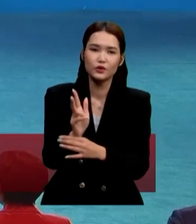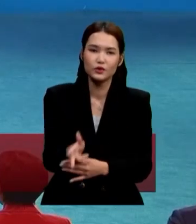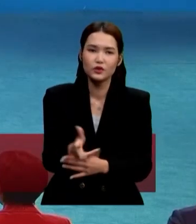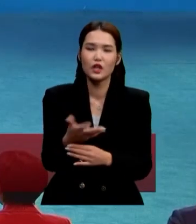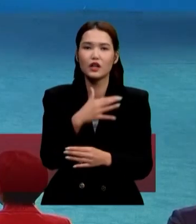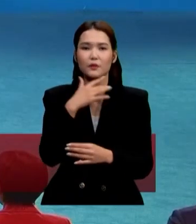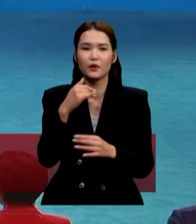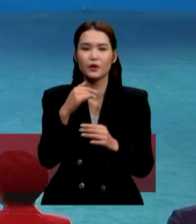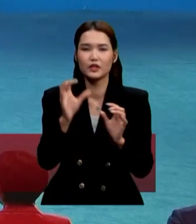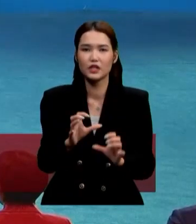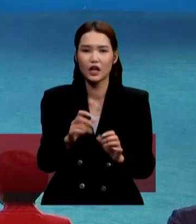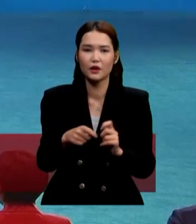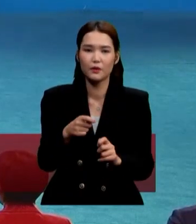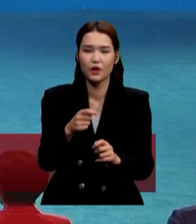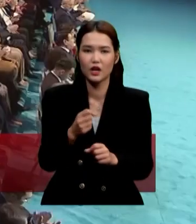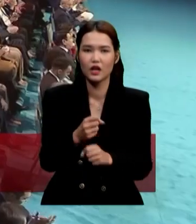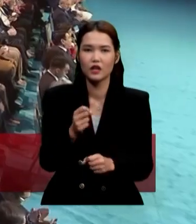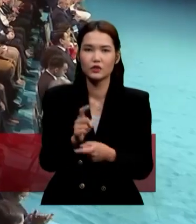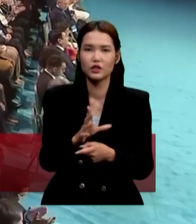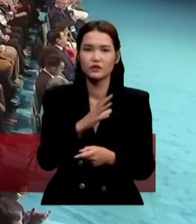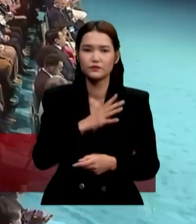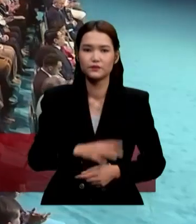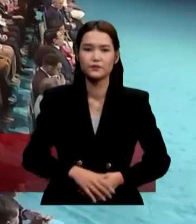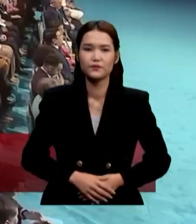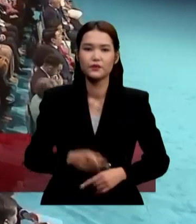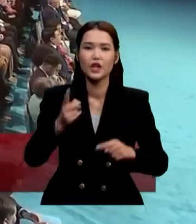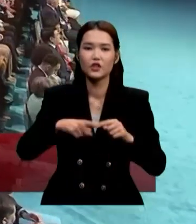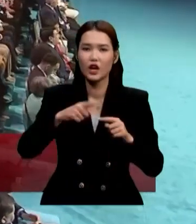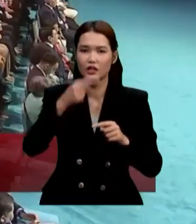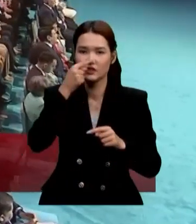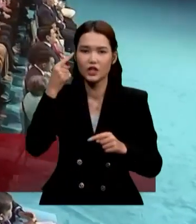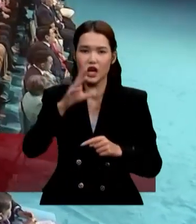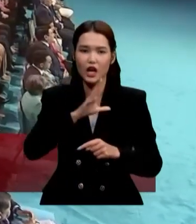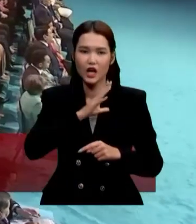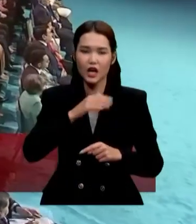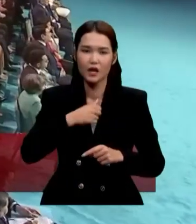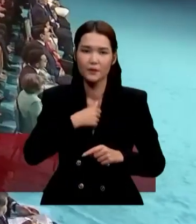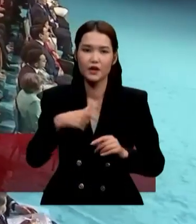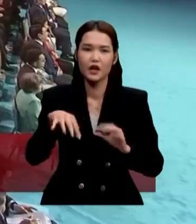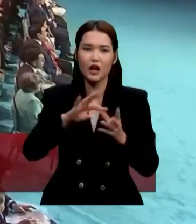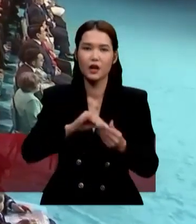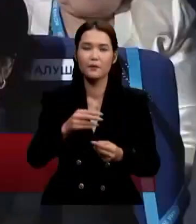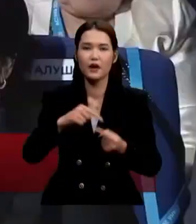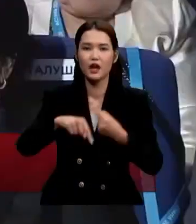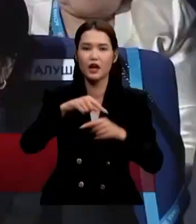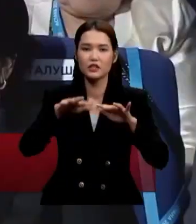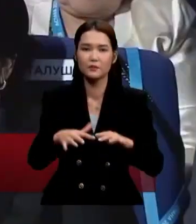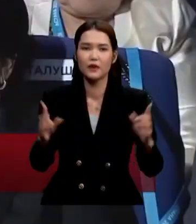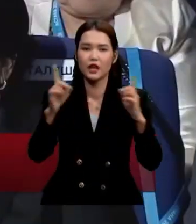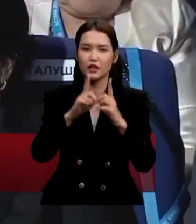оқытудан бір жола құтыламыз. Жақында ғана мен еліміздің кәсіпкерлерімен кездесу